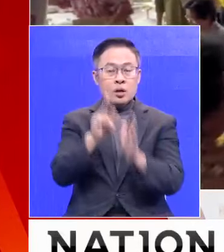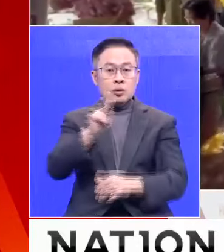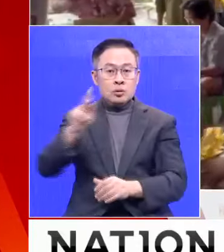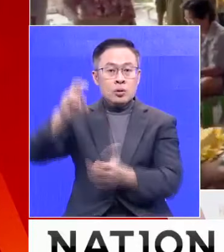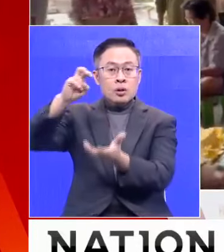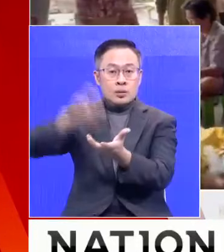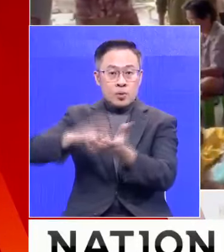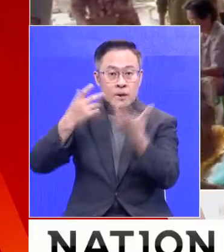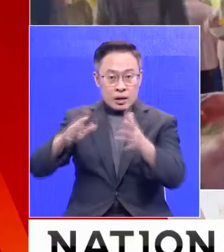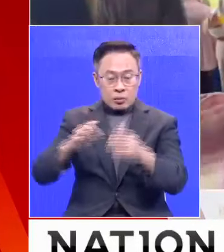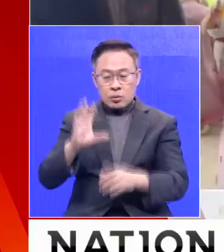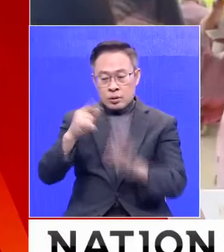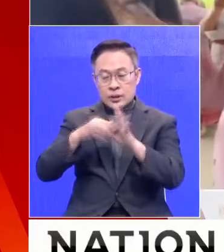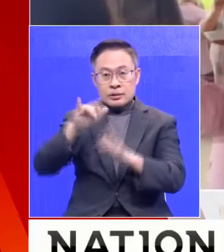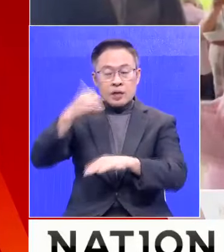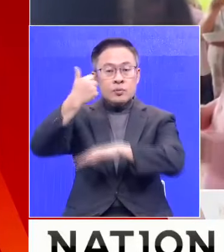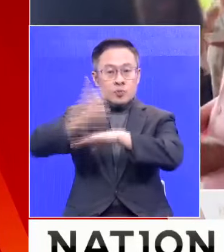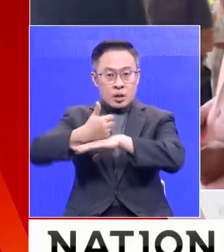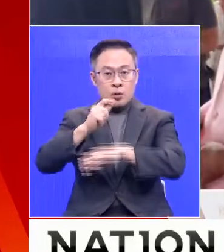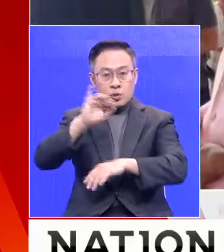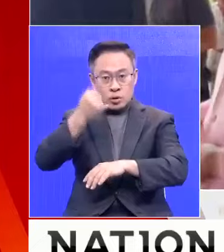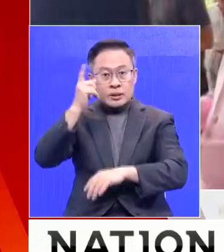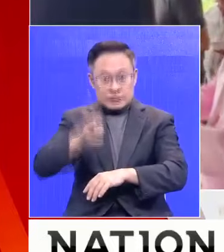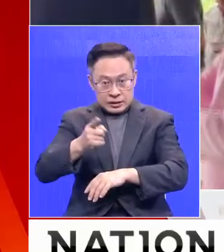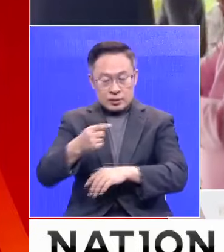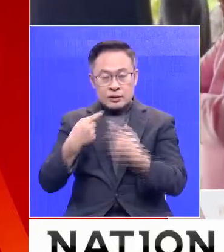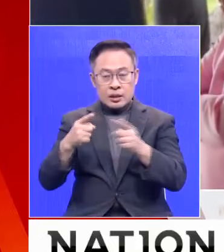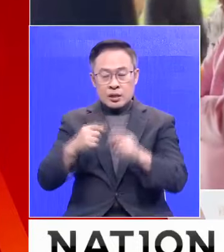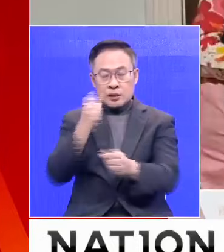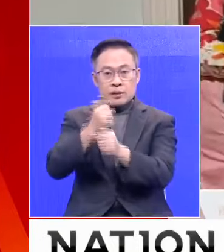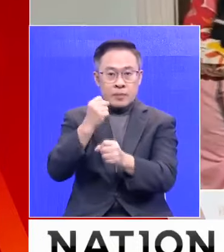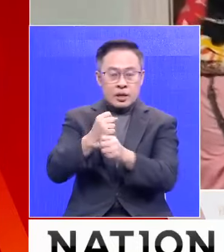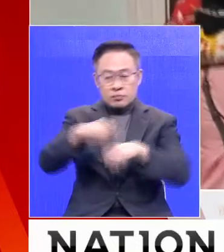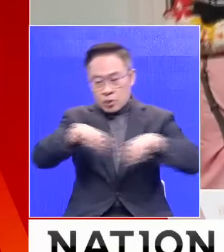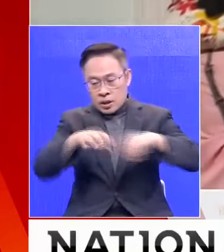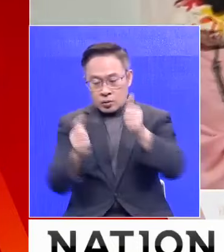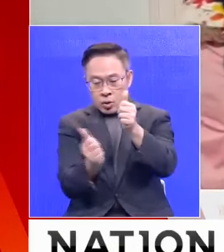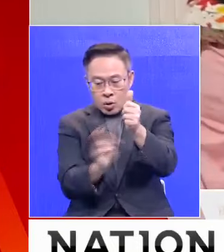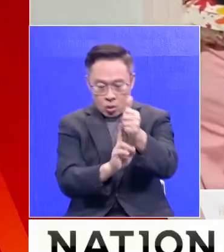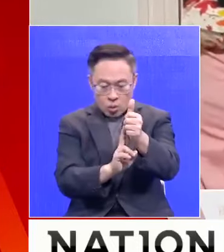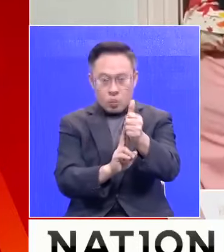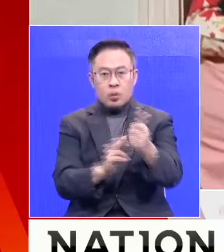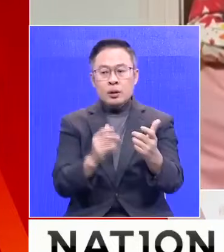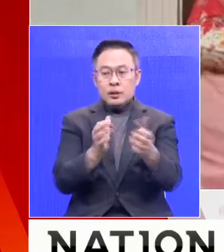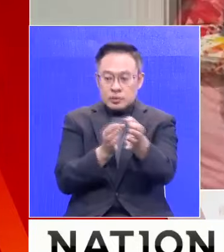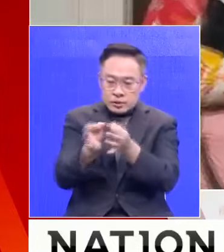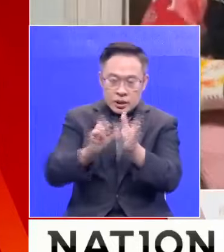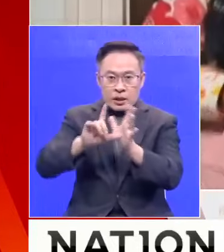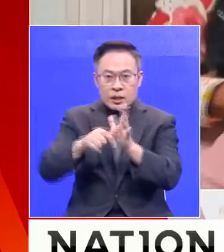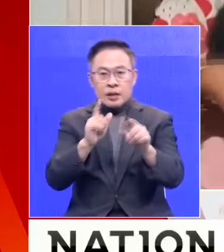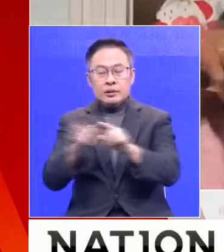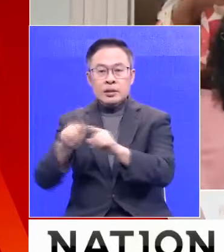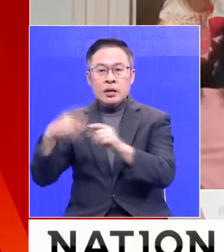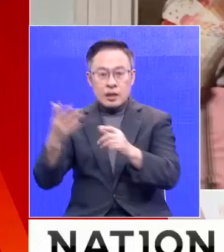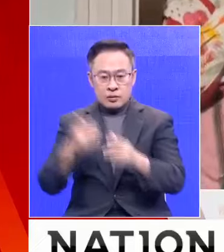การเลือกตั้งคุณชาญพวงเพชรเป็นนายกอบจ.ปทุมธานีแล้วแล้วก็ไปตั้งทีมบริหารรองนายกที่ปรึกษาเลขานุการอบจ.